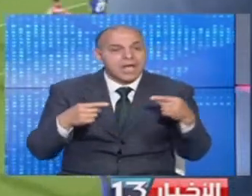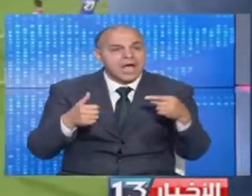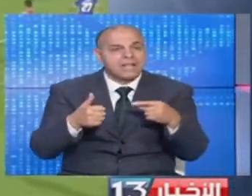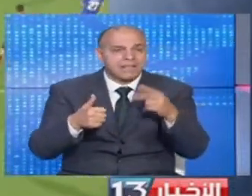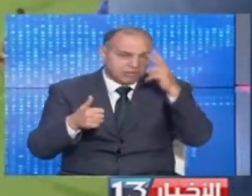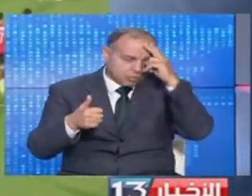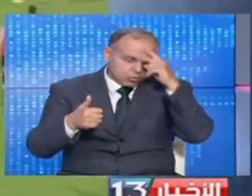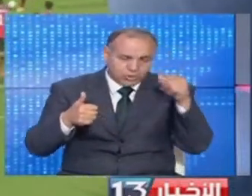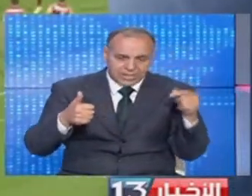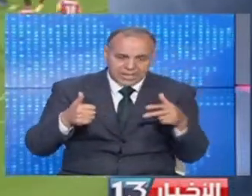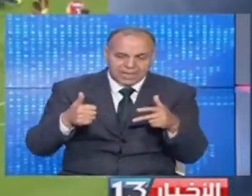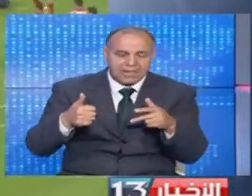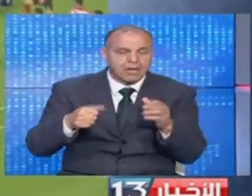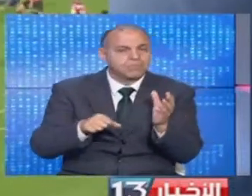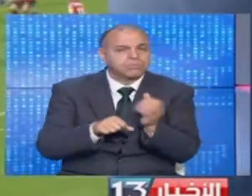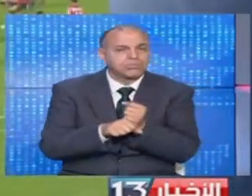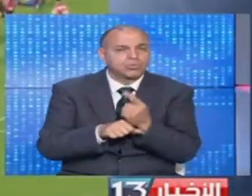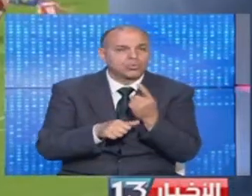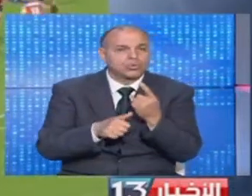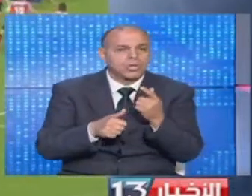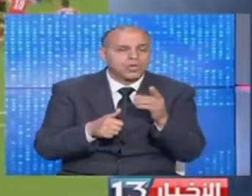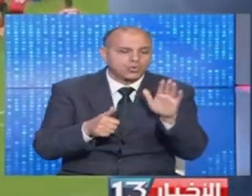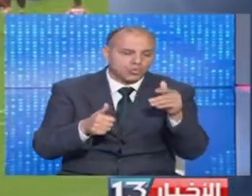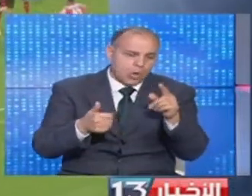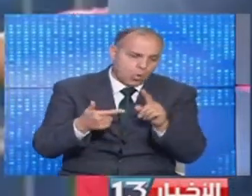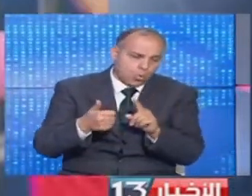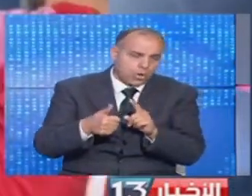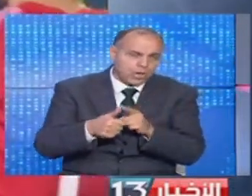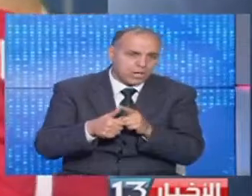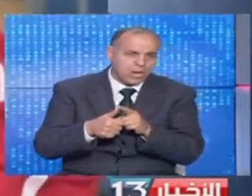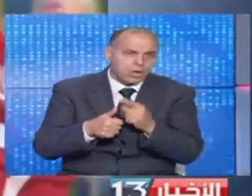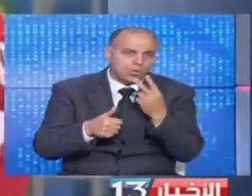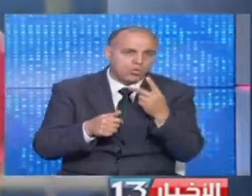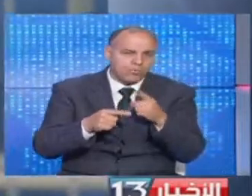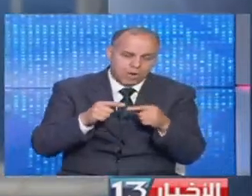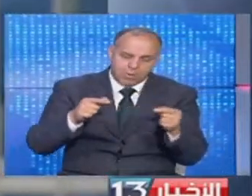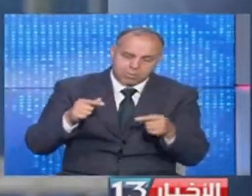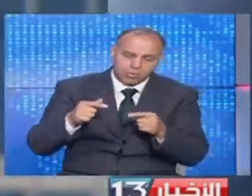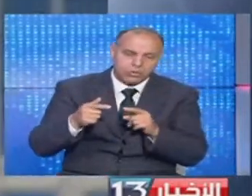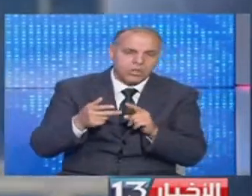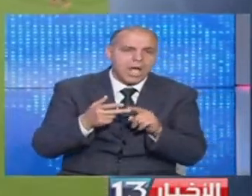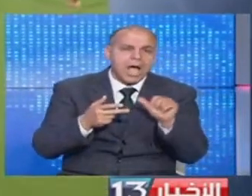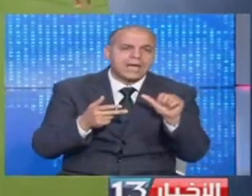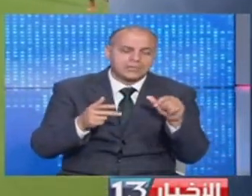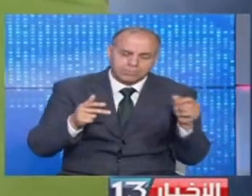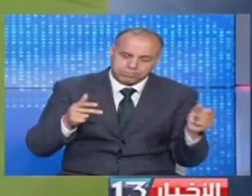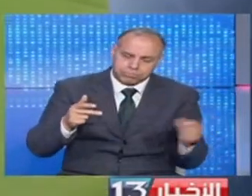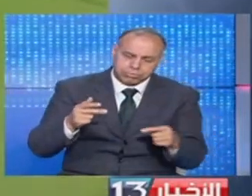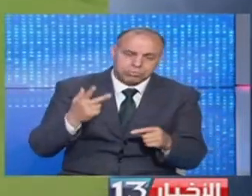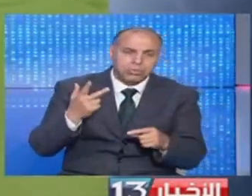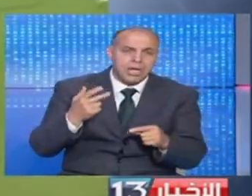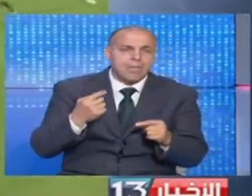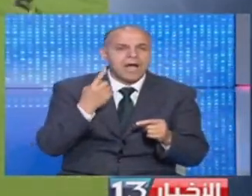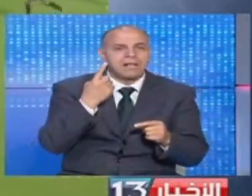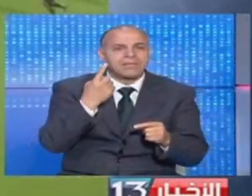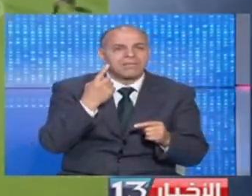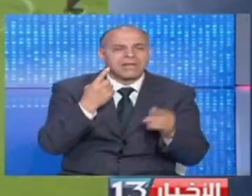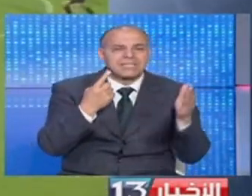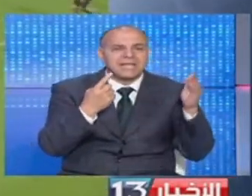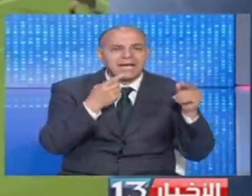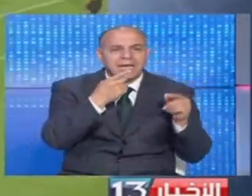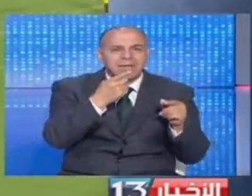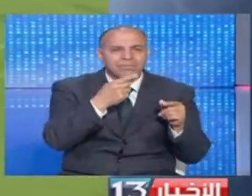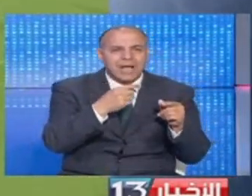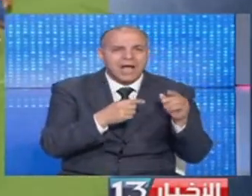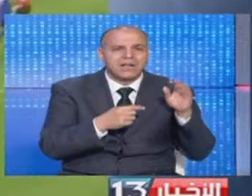الهلال للسعوديه لا تتحقق عن طريق السلطه البحيري في مناسبتين وعلى الهادي اما هدف استقلال دو شمبا